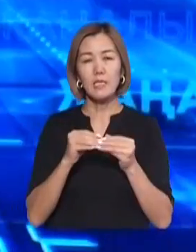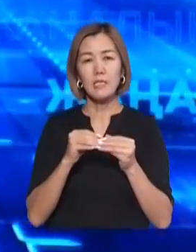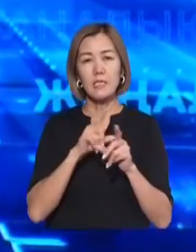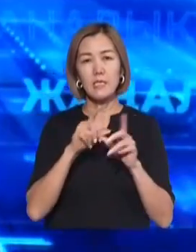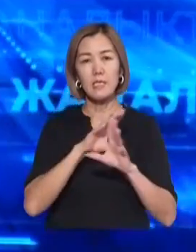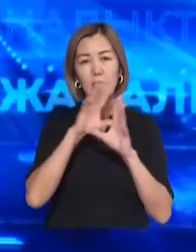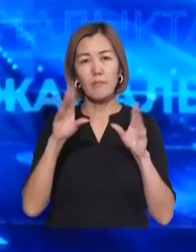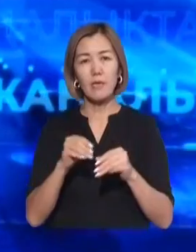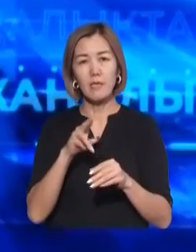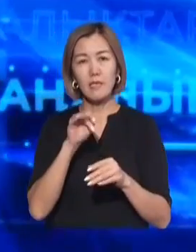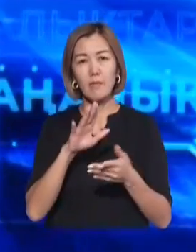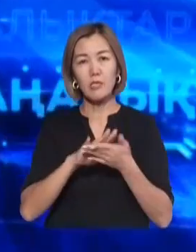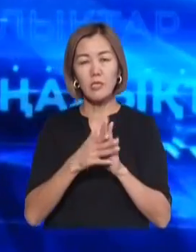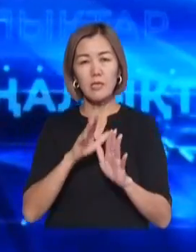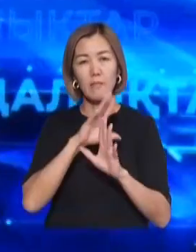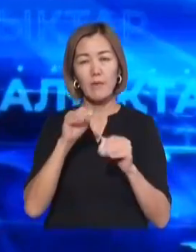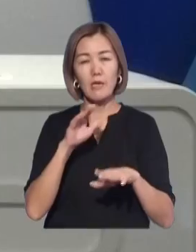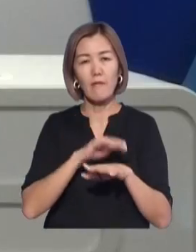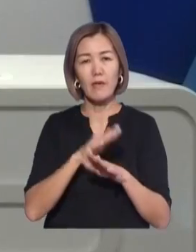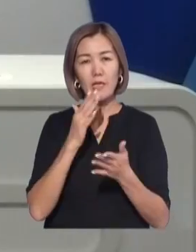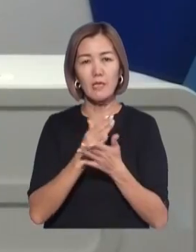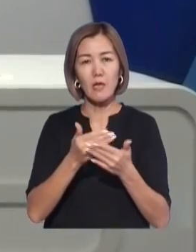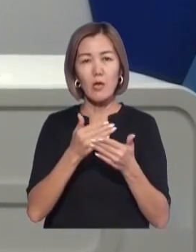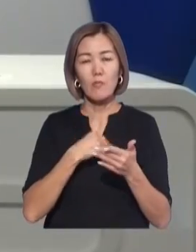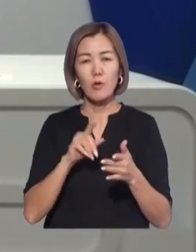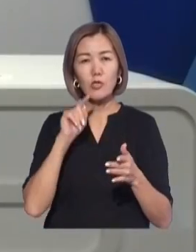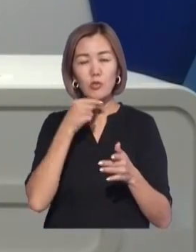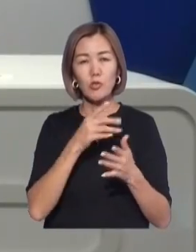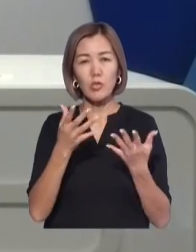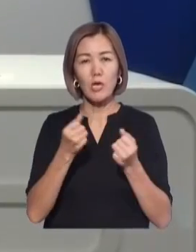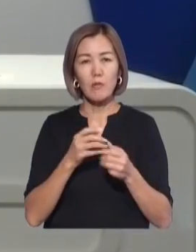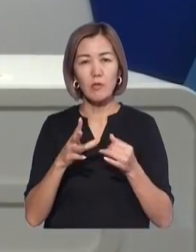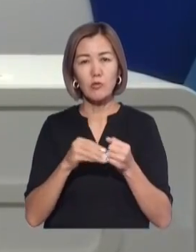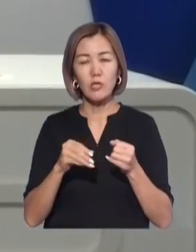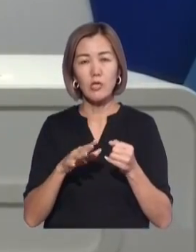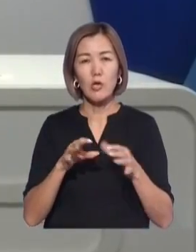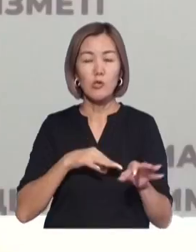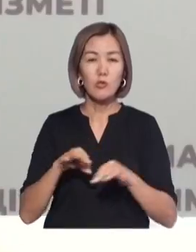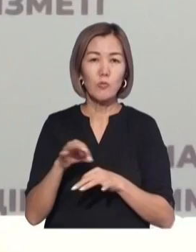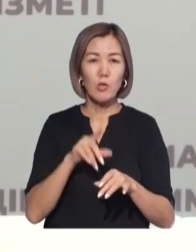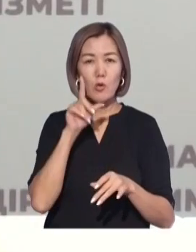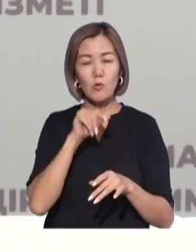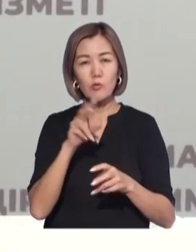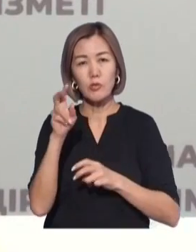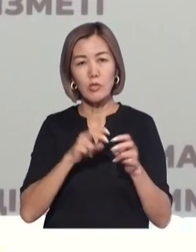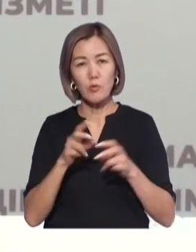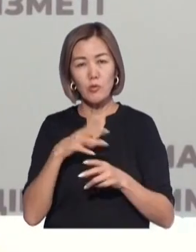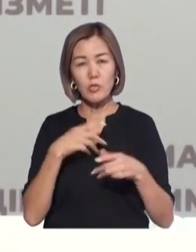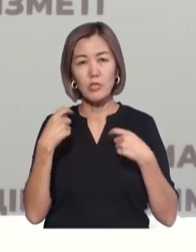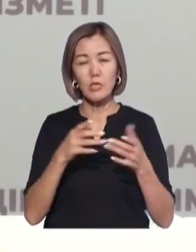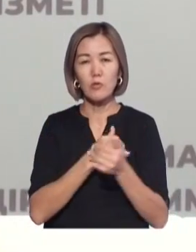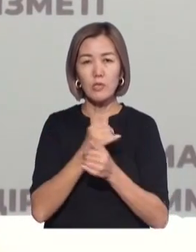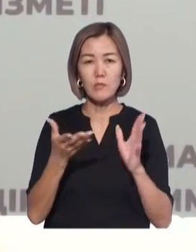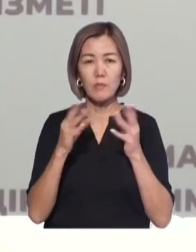нысандардың барлығында доминантты жағдайдың бары анықталған. Бұған дейін жүгеріні қабылдау, жер учаскелерін жобалау, құс еті өндірісі мен сатудың